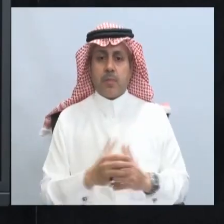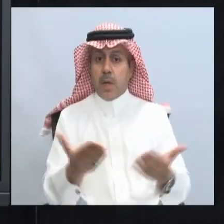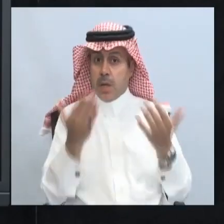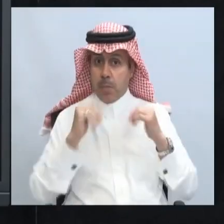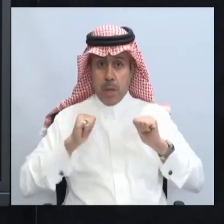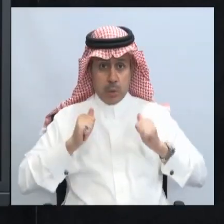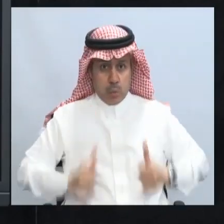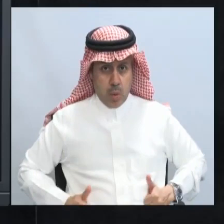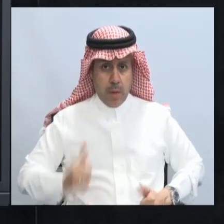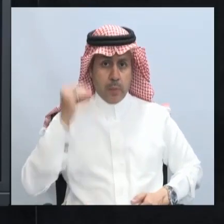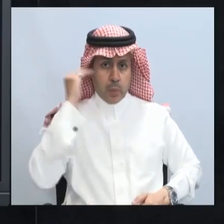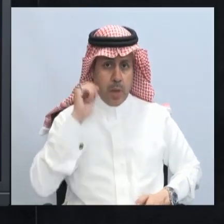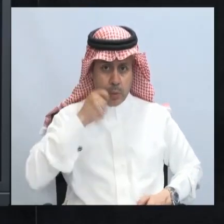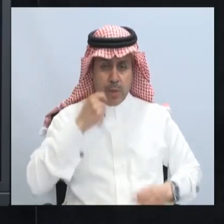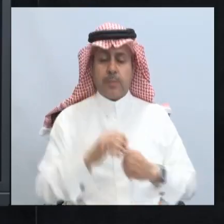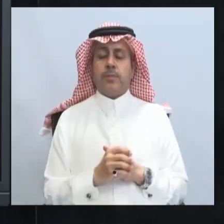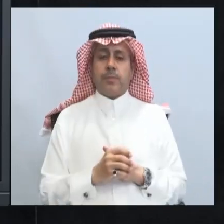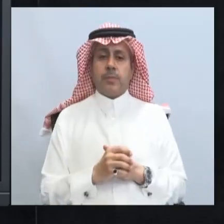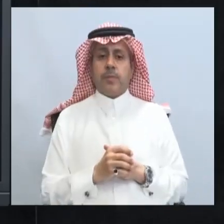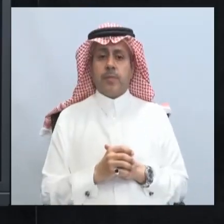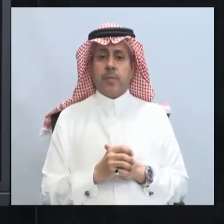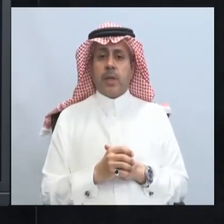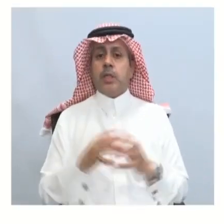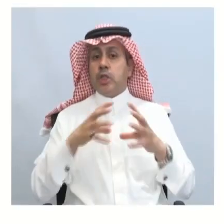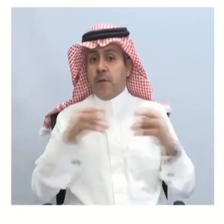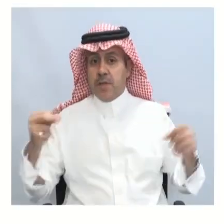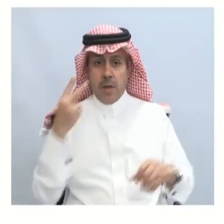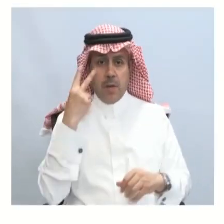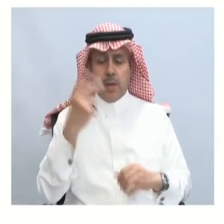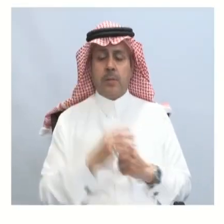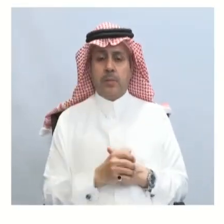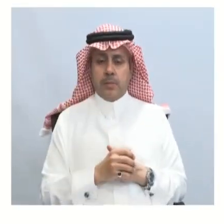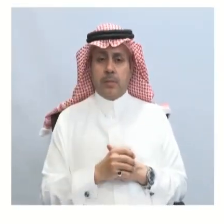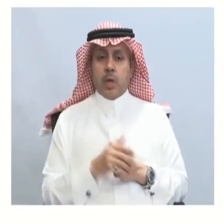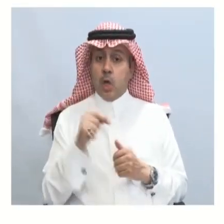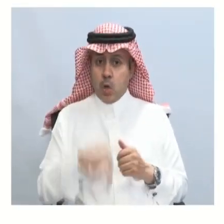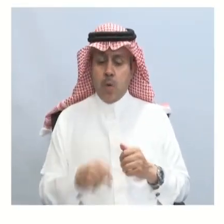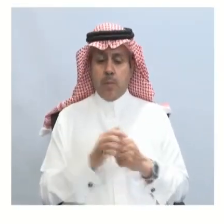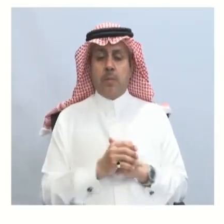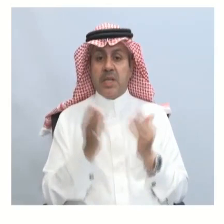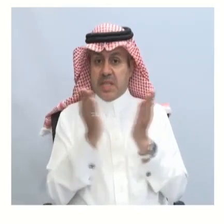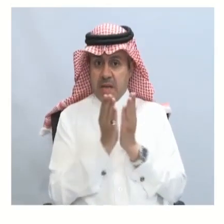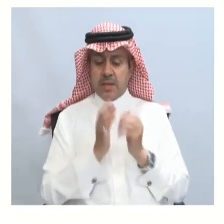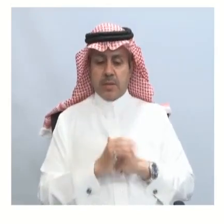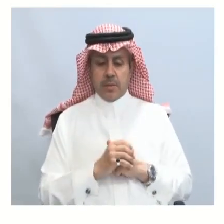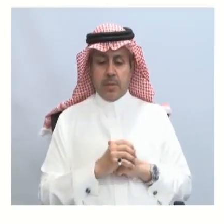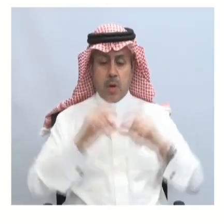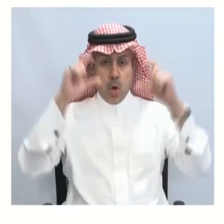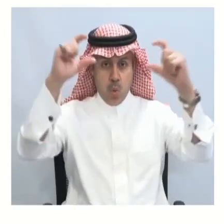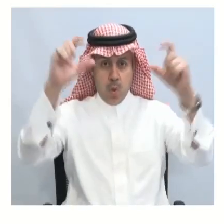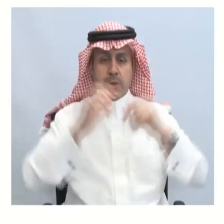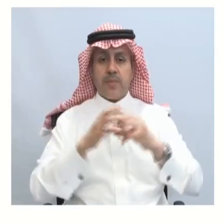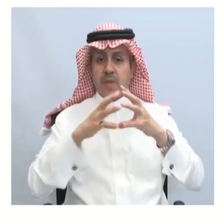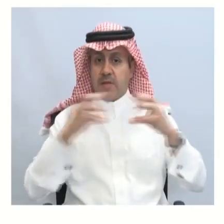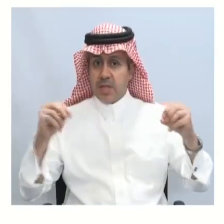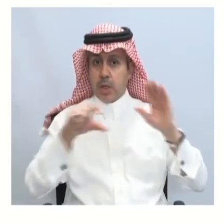الله ابنائي وبناتي الطلاب في ماده تفسير اثنين وبين يدينا درسنا في هذا اليوم بعنوان